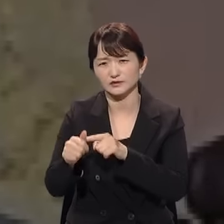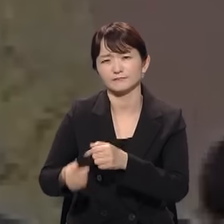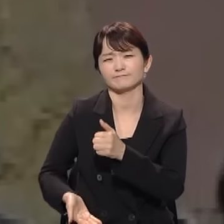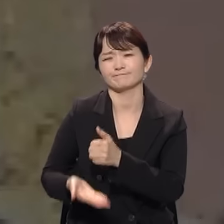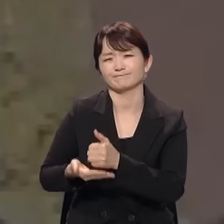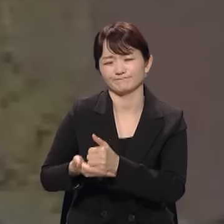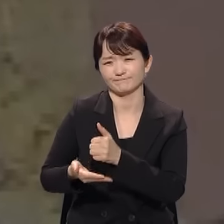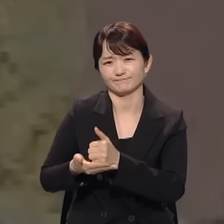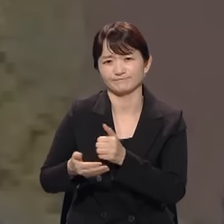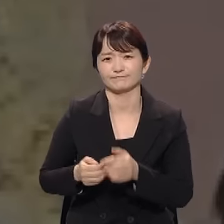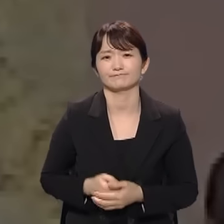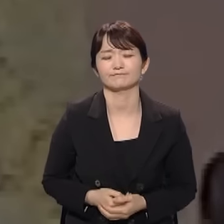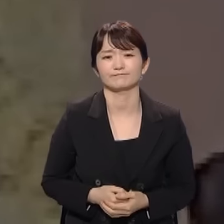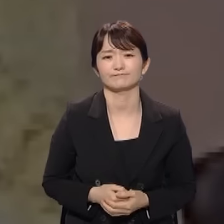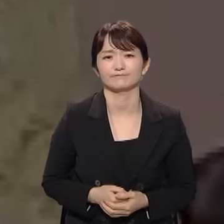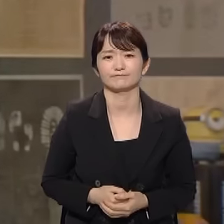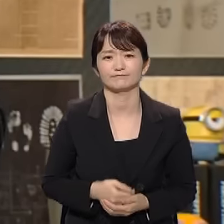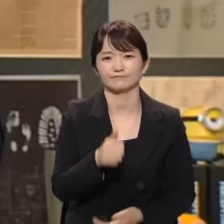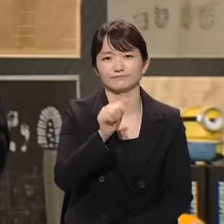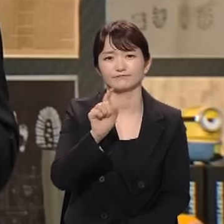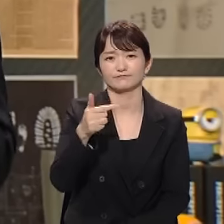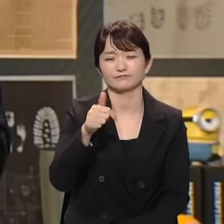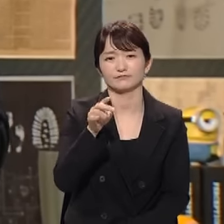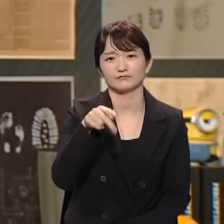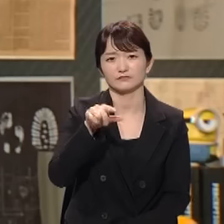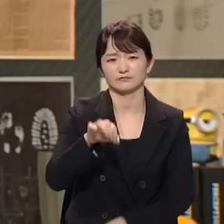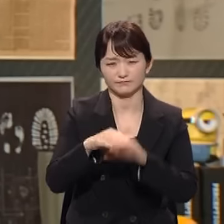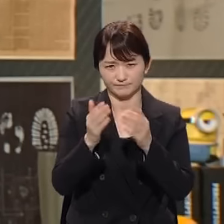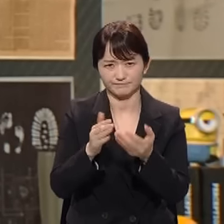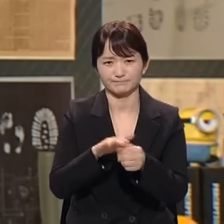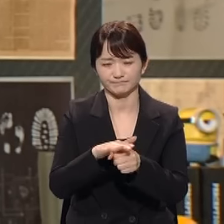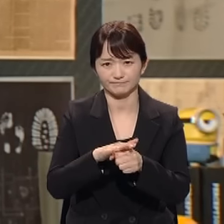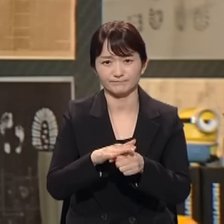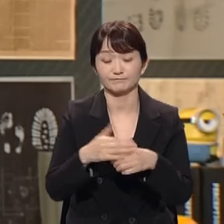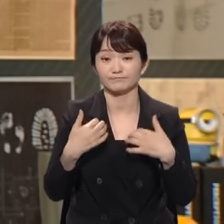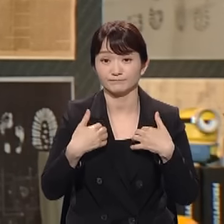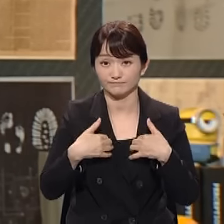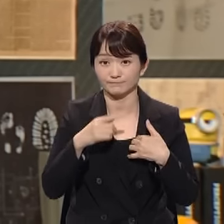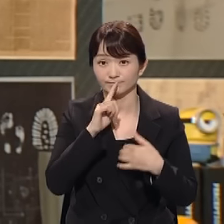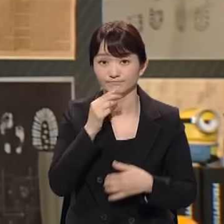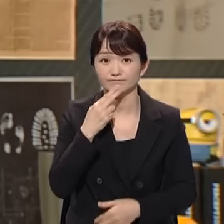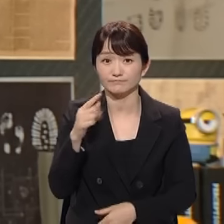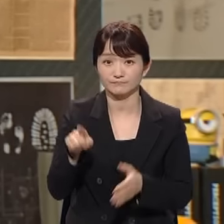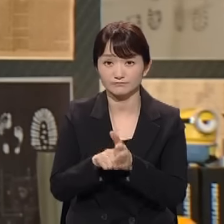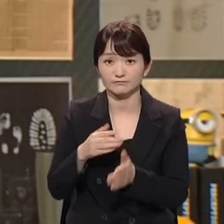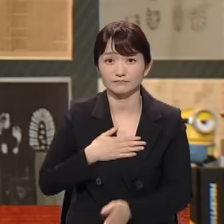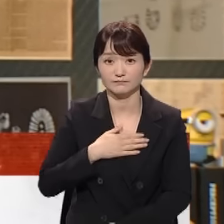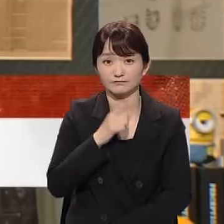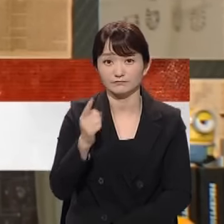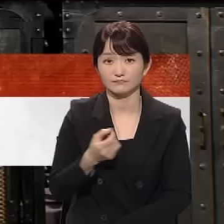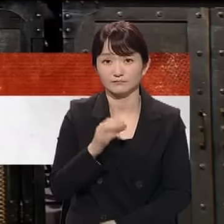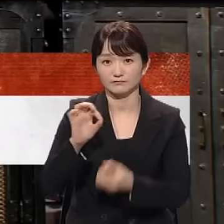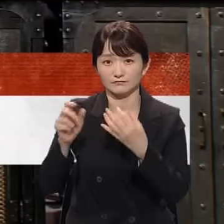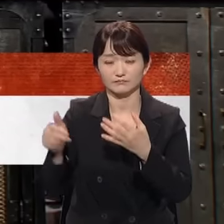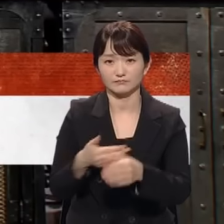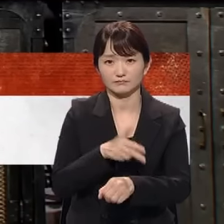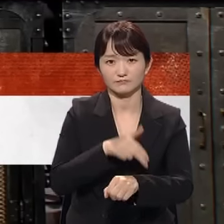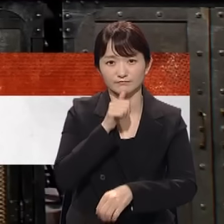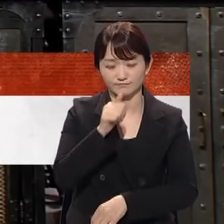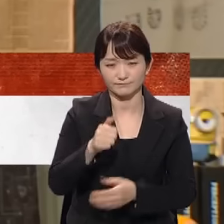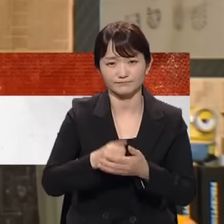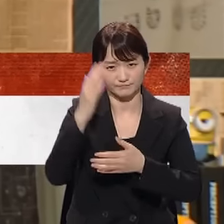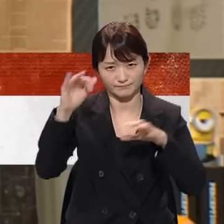칭찬합니다 하신 안나선님. 자, 그리고 한혜정님 모두 모두 사랑합니다. 자, 재미는 물론 의리로 함께하는 아세사바 뉴스에이 치르고